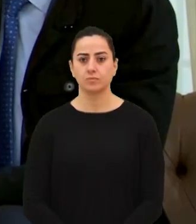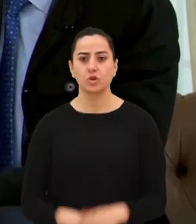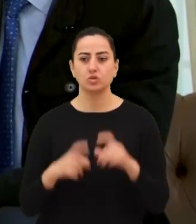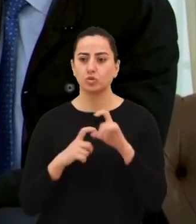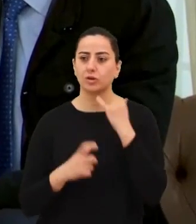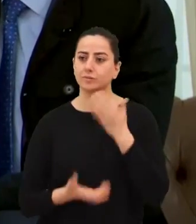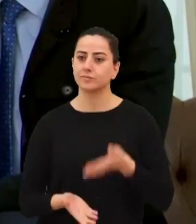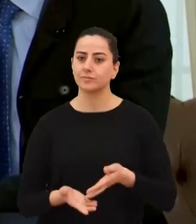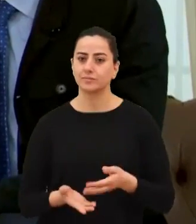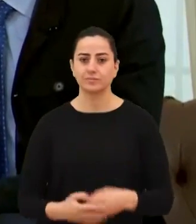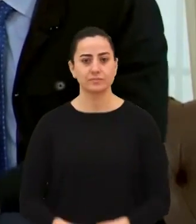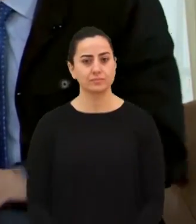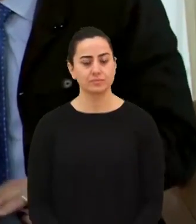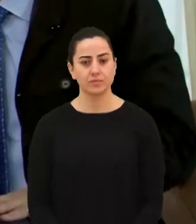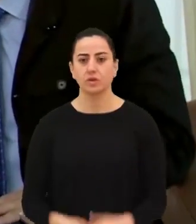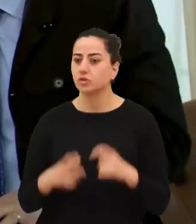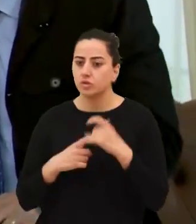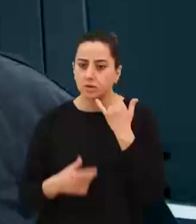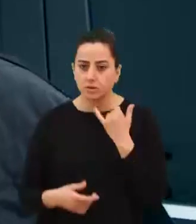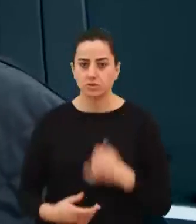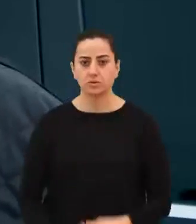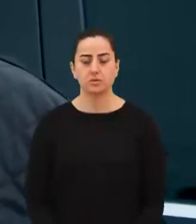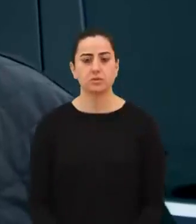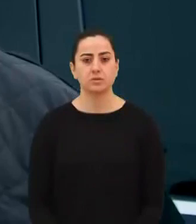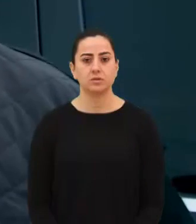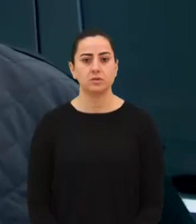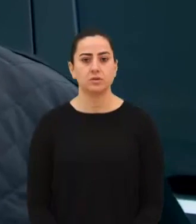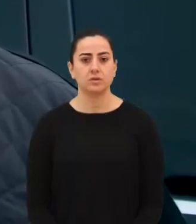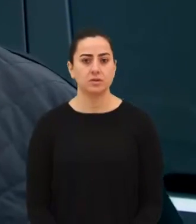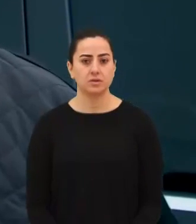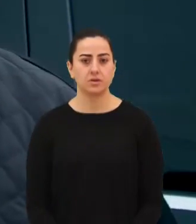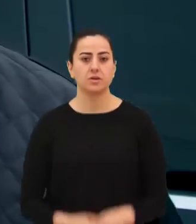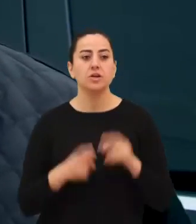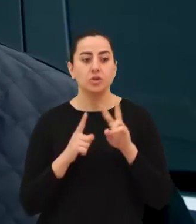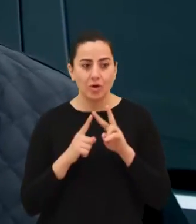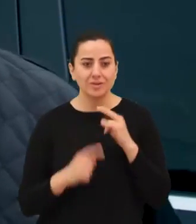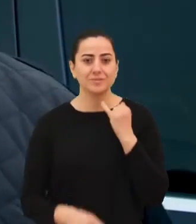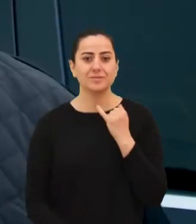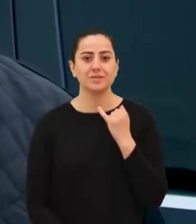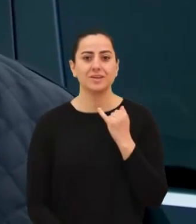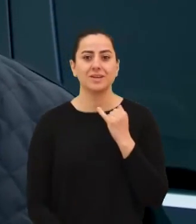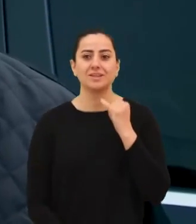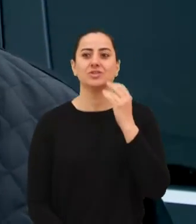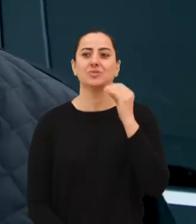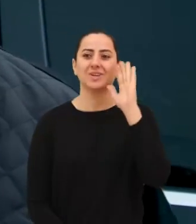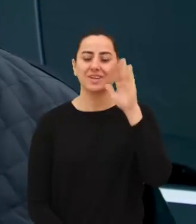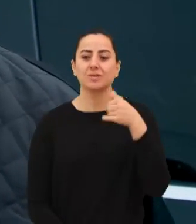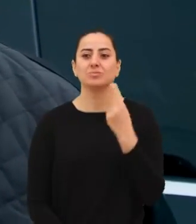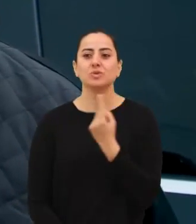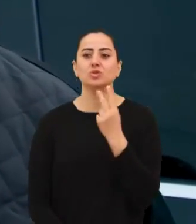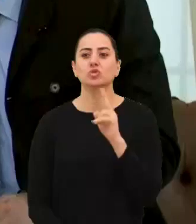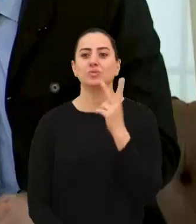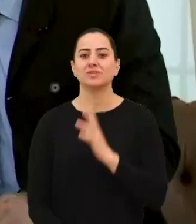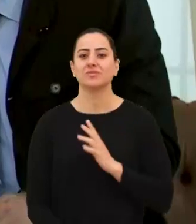Şükrü Efendi arıyor. Allah Allah. Efendim Şükrü Efendi. Alo. Nurhan Bey. Gelsene sana bir sürprizim